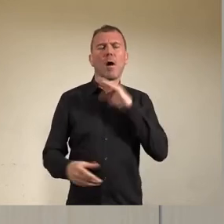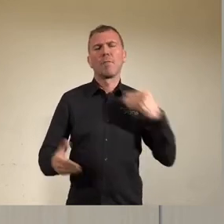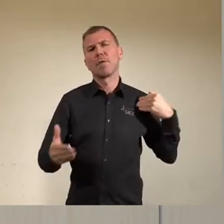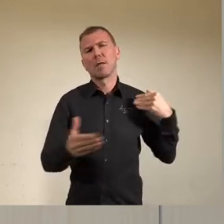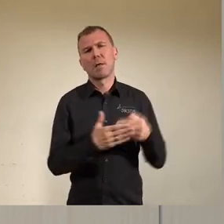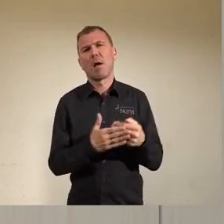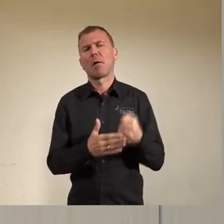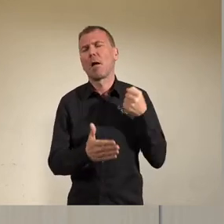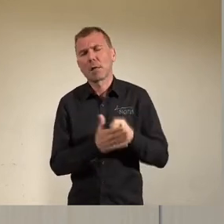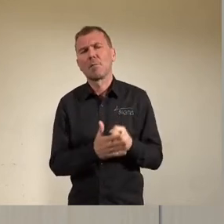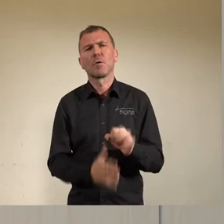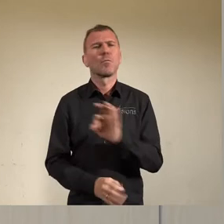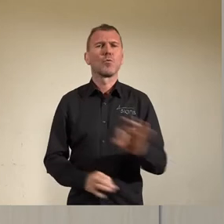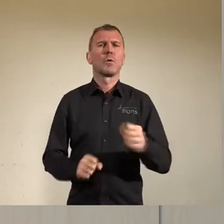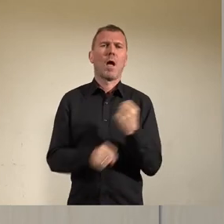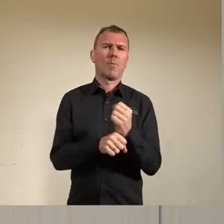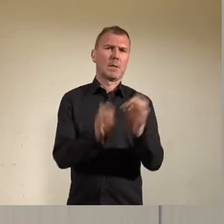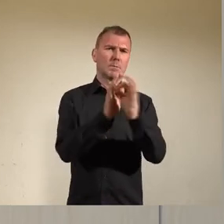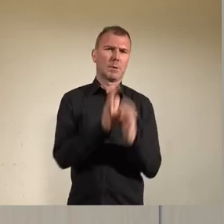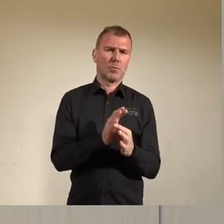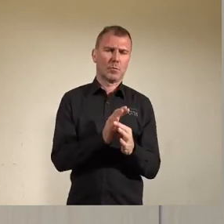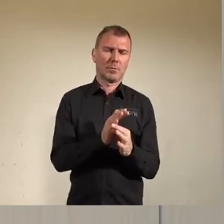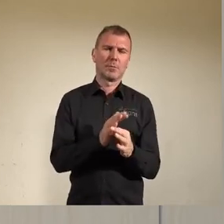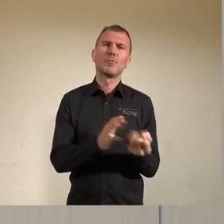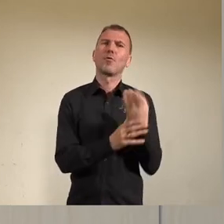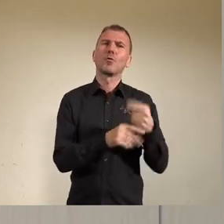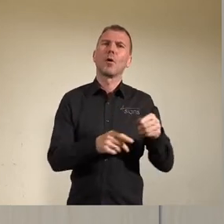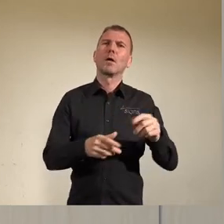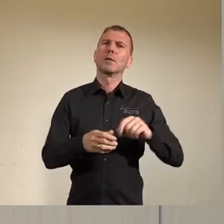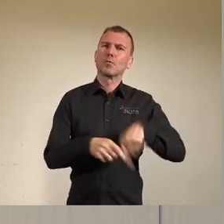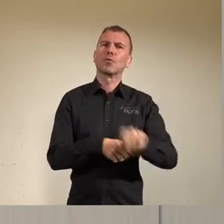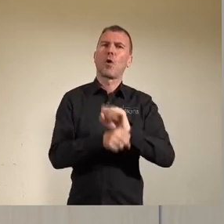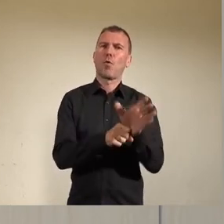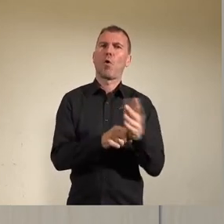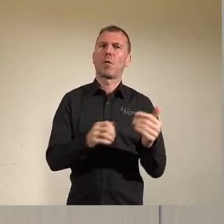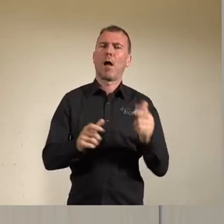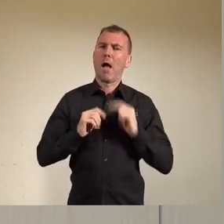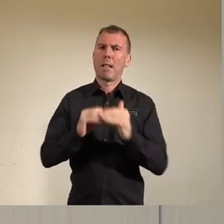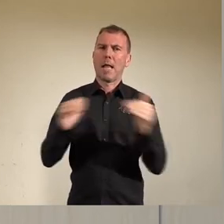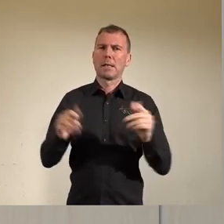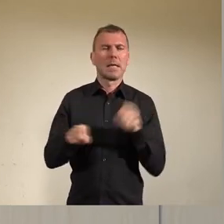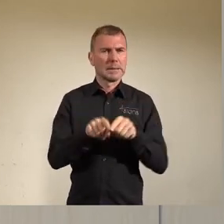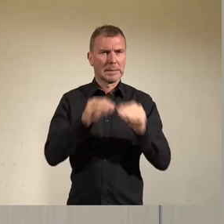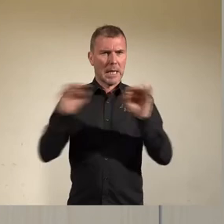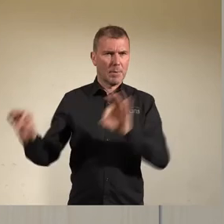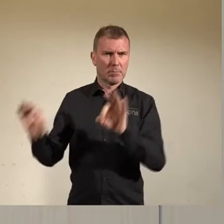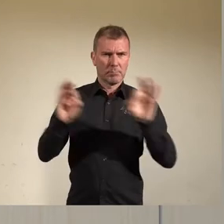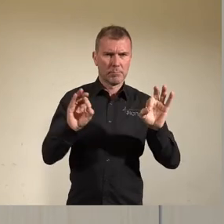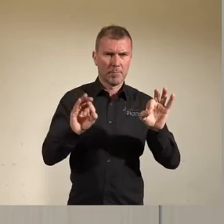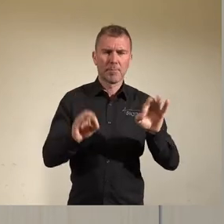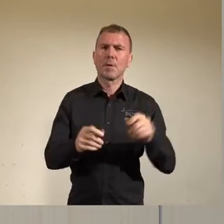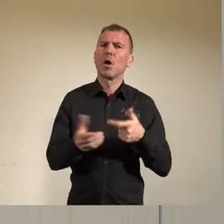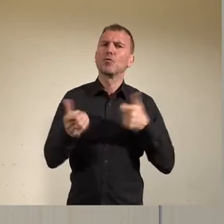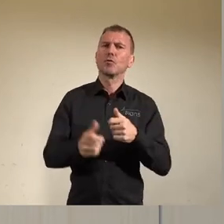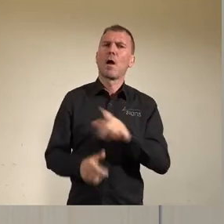faire Arbeitsbedingungen kämpft und unter Corona besonders leidet, halten wir finanziell auf Vorjahresniveau. Das gilt ebenso für die Zuschüsse an die